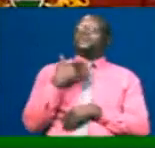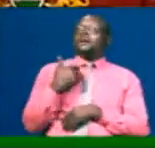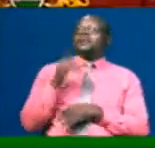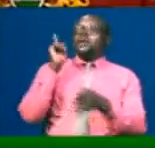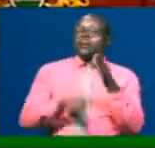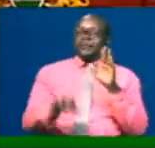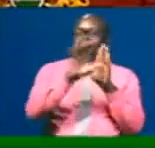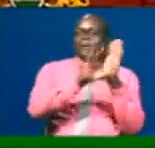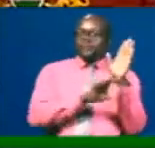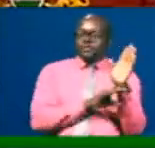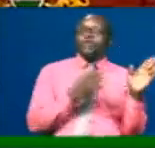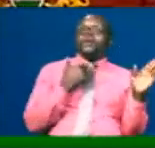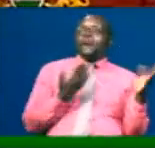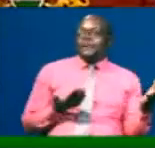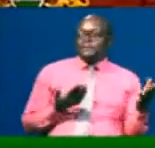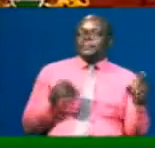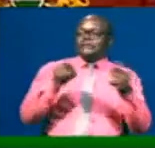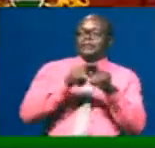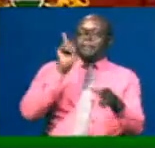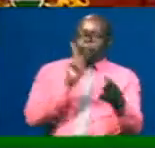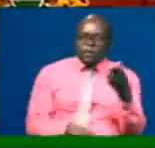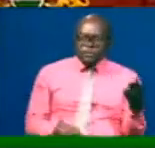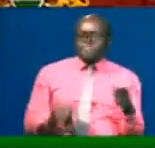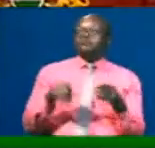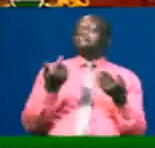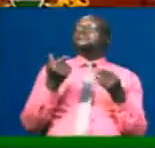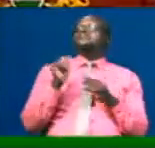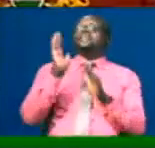ambavyo katiba ya Kenya inataka, na vile ambavyo dini ya Mwenyezi Mungu inataka.